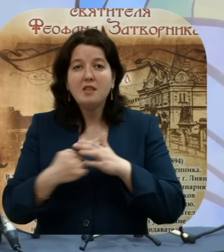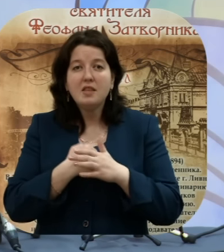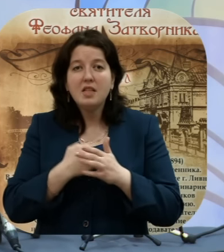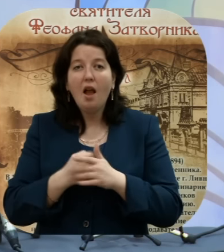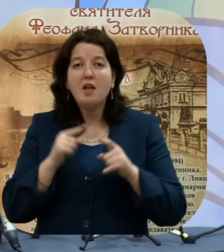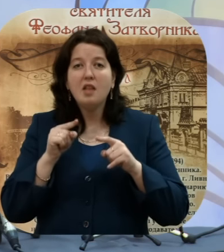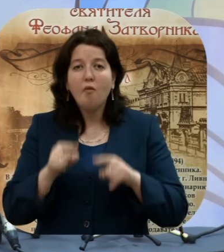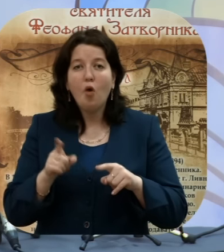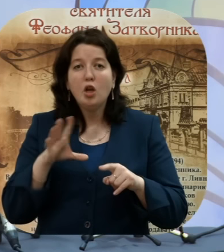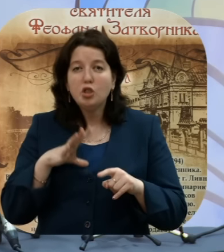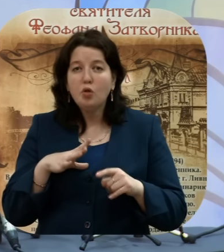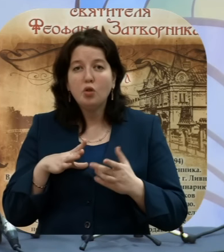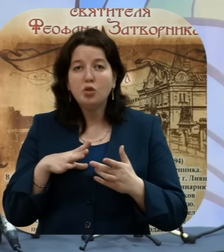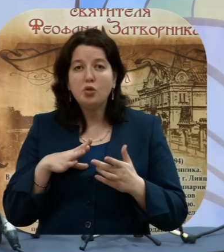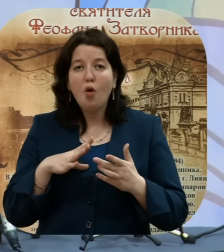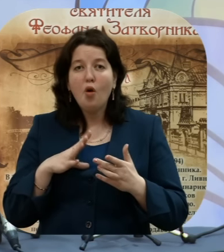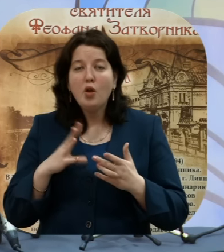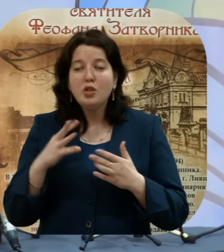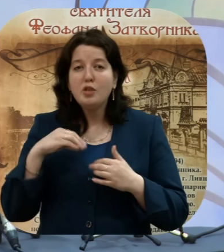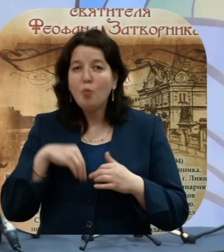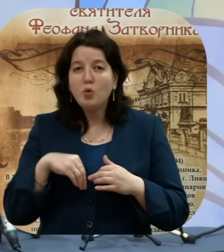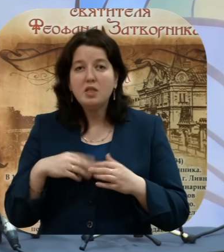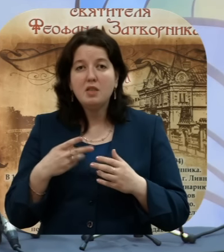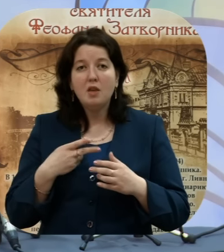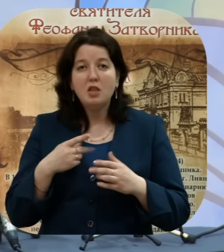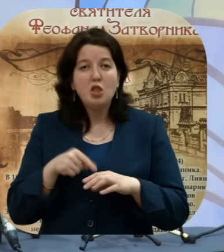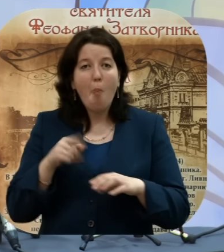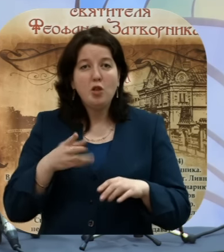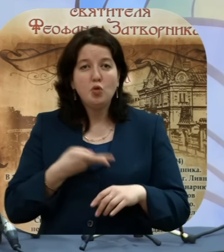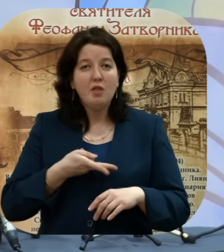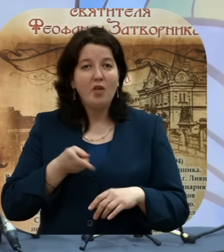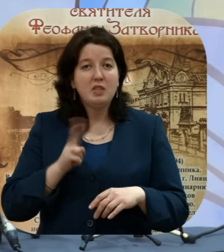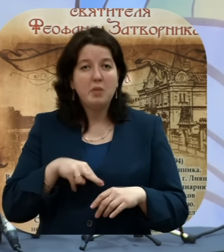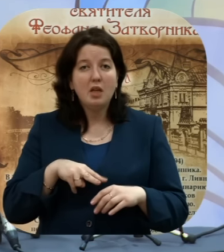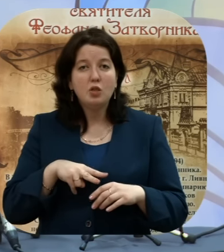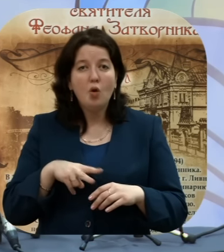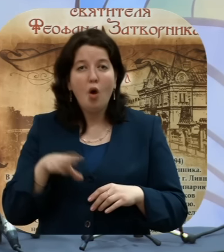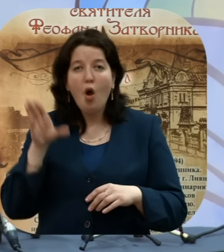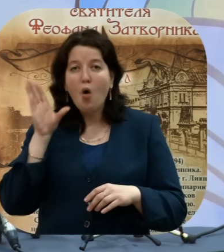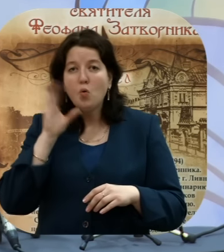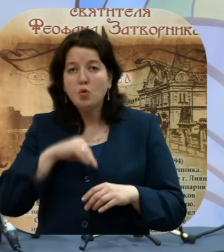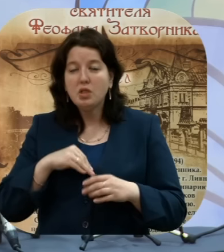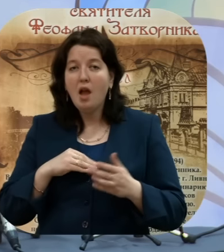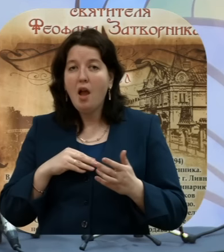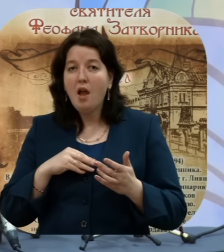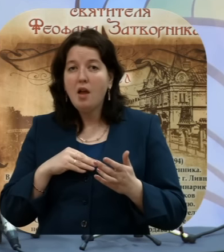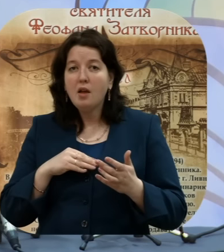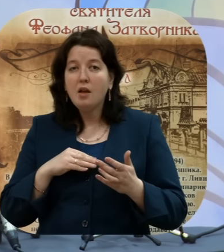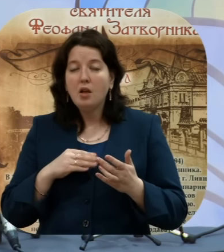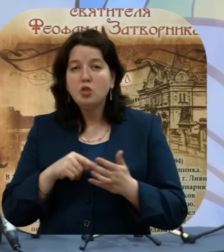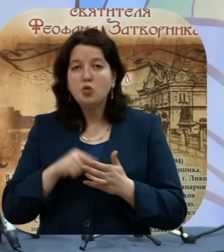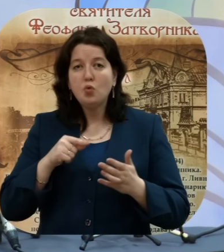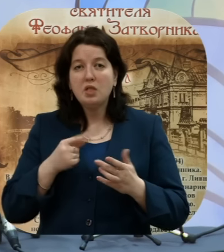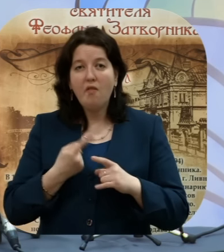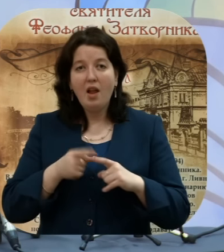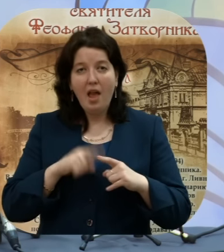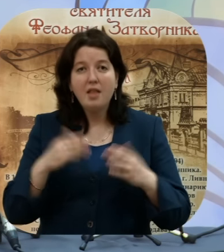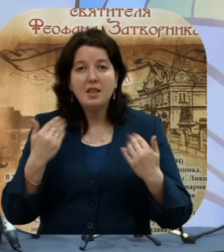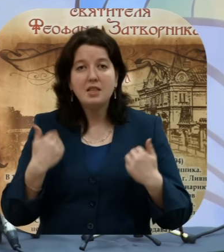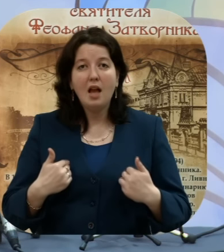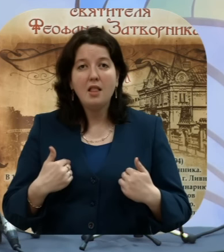вкусив смерти, уже входили в эту внутреннюю клеть. И там уже видели